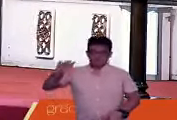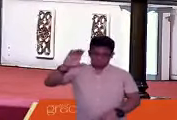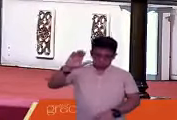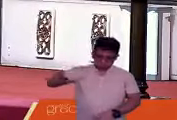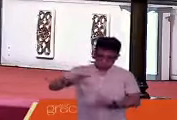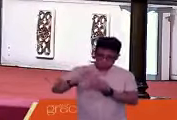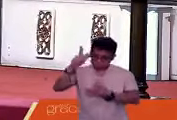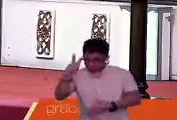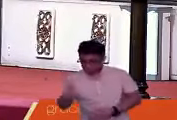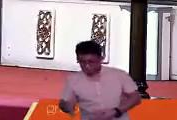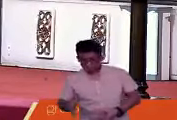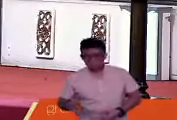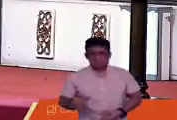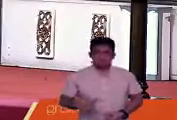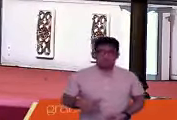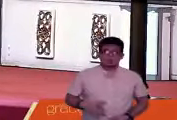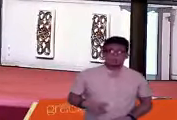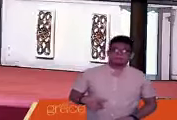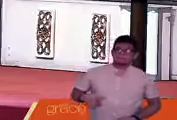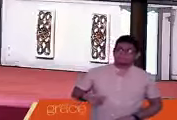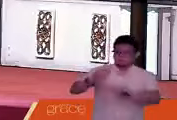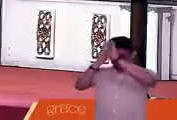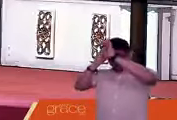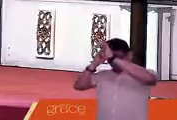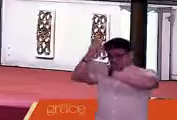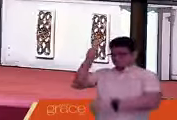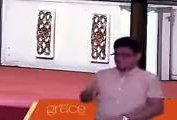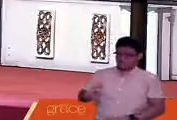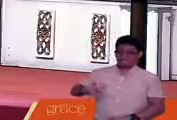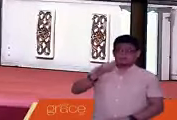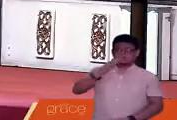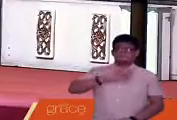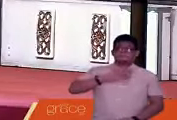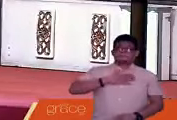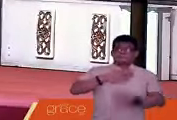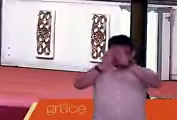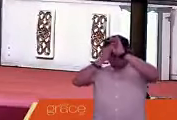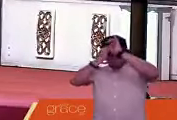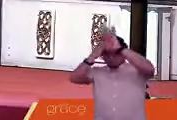kaigsunan, ang Ginoo akong amahan. Mauna nga,